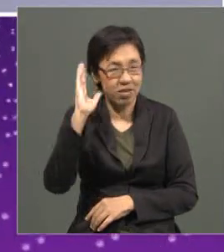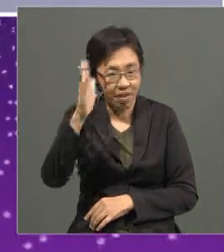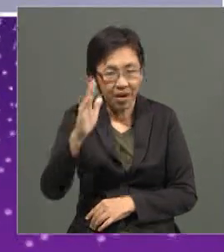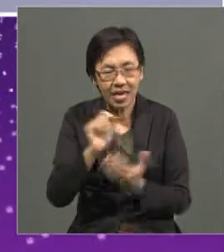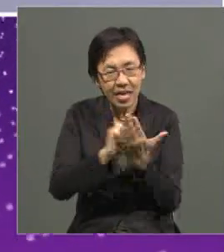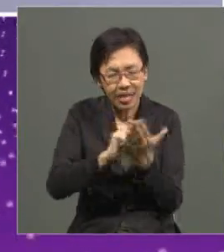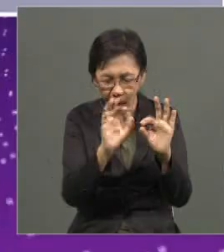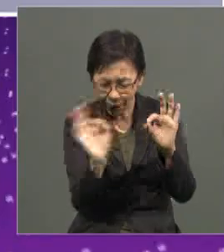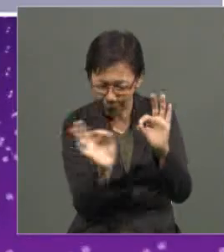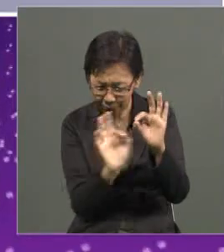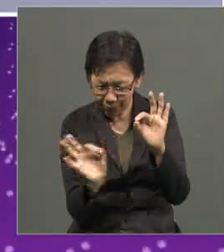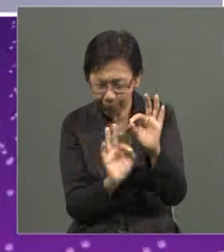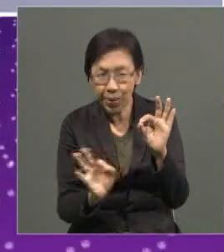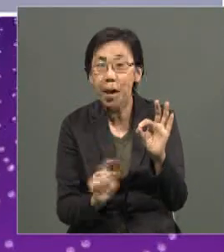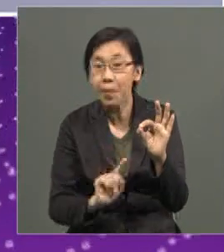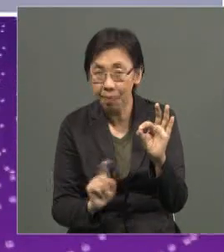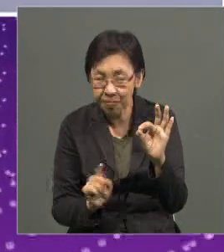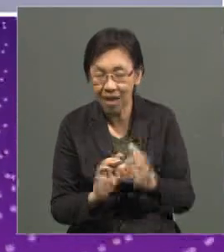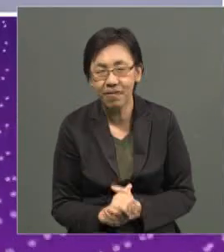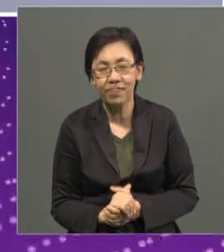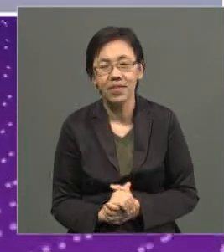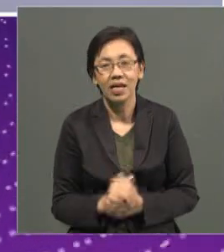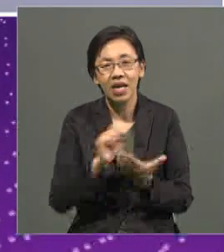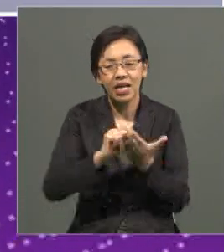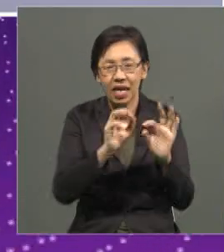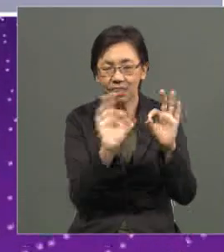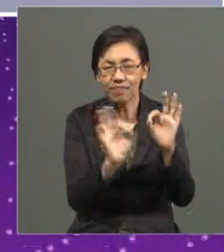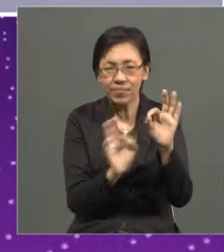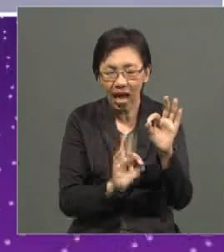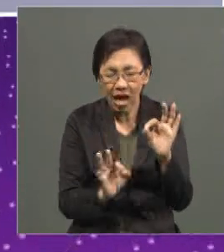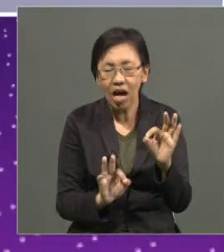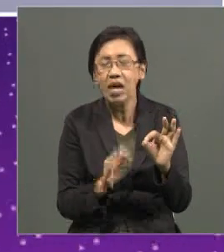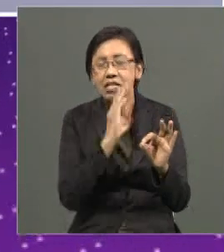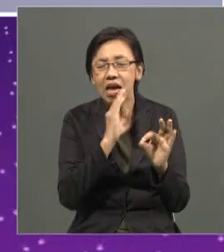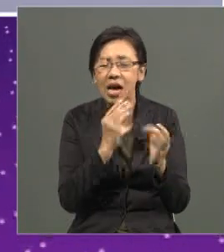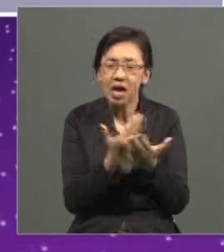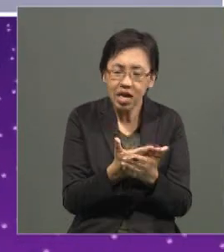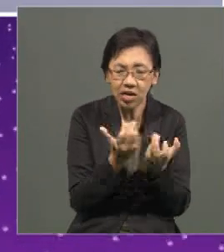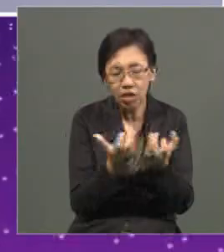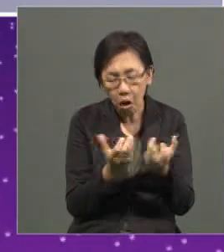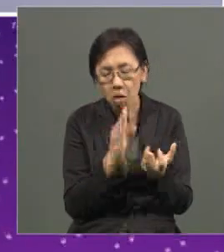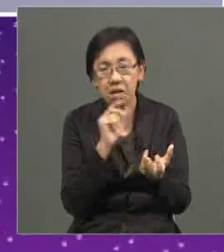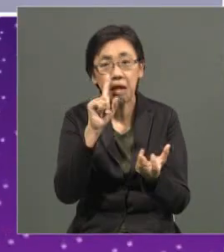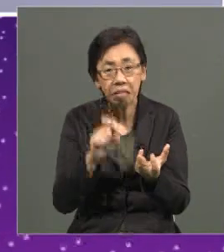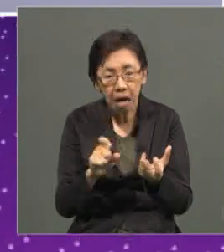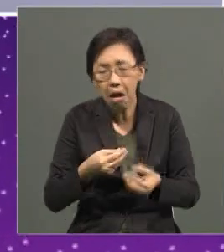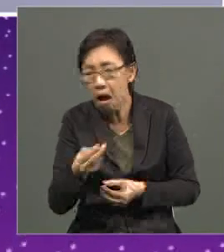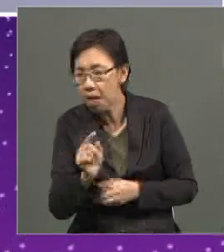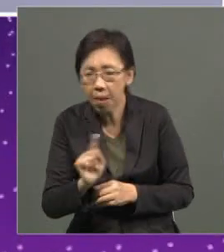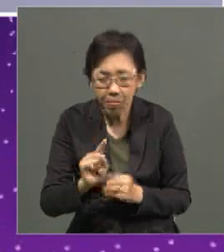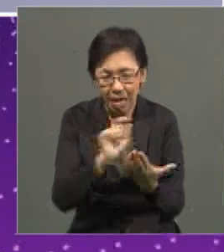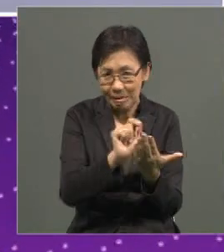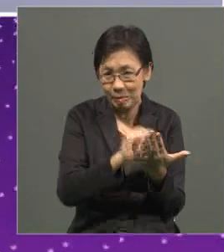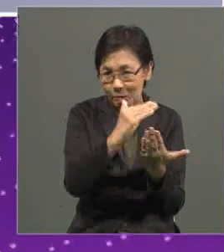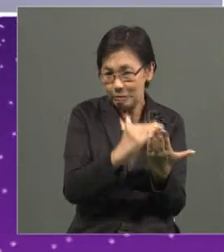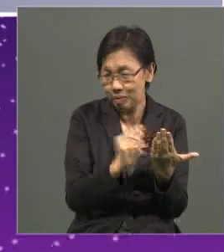พินัยกรรมให้ดูว่าทนายตั้มเนี่ยนะฮะเขาเขียนพินัยกรรมอย่างไรขณะที่วันนี้มีความคืบหน้าอีกอันนึงก็คือที่ตำรวจสอบสวน